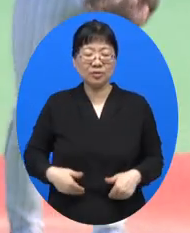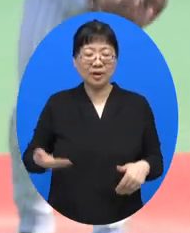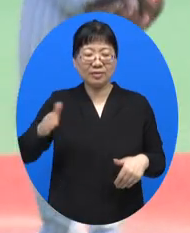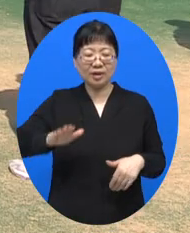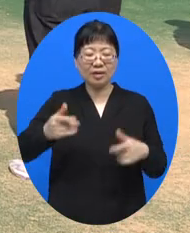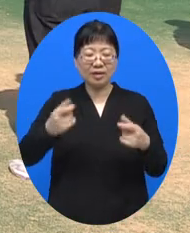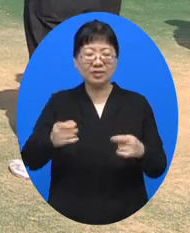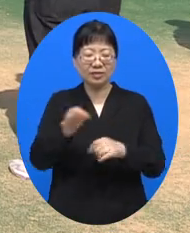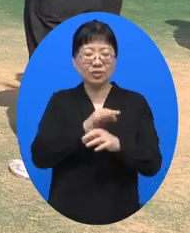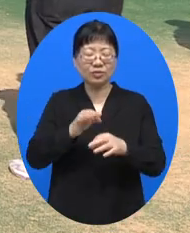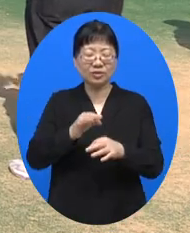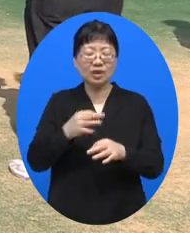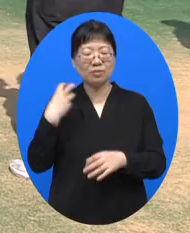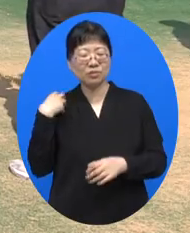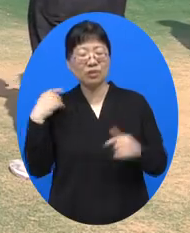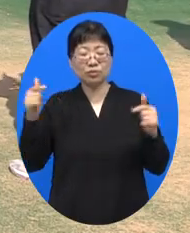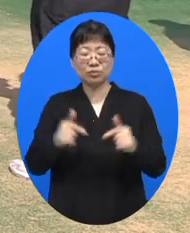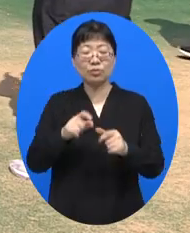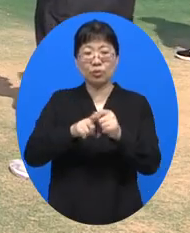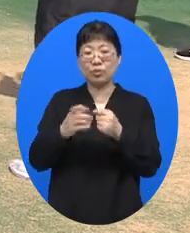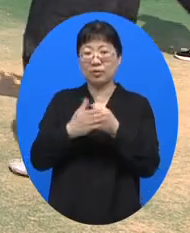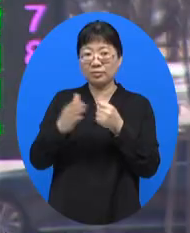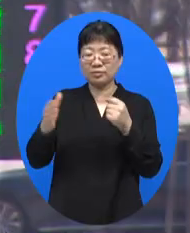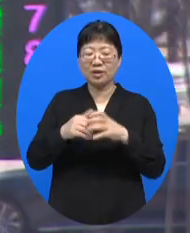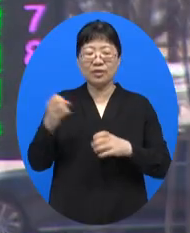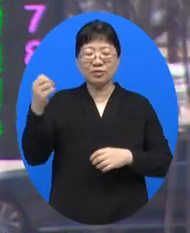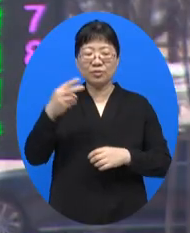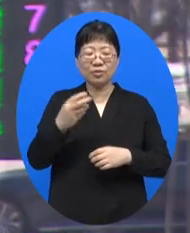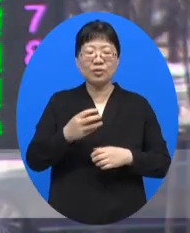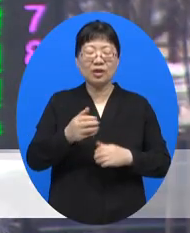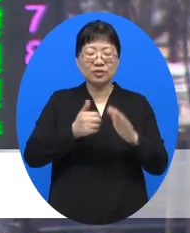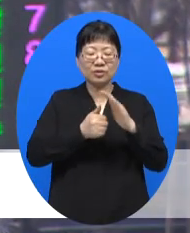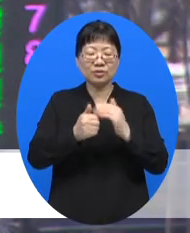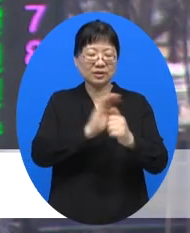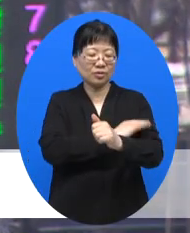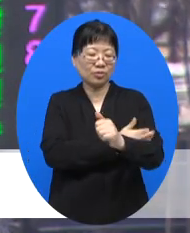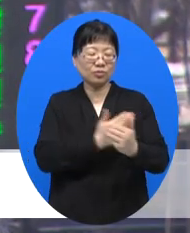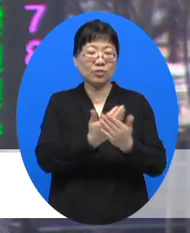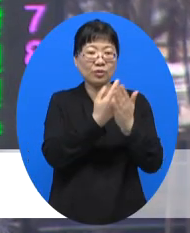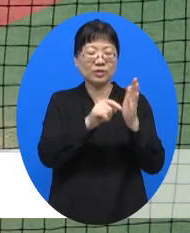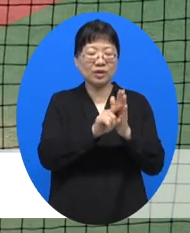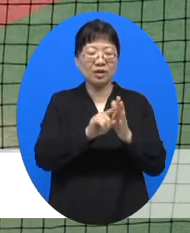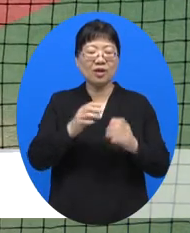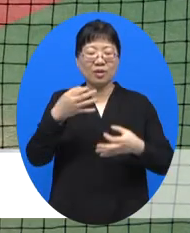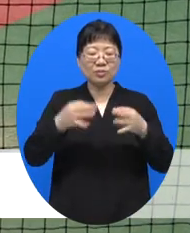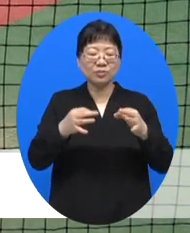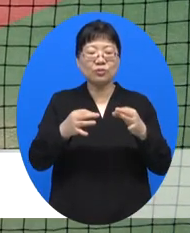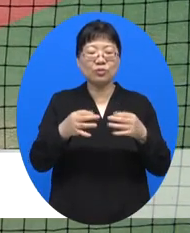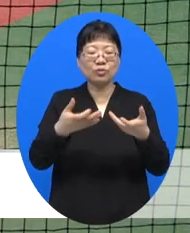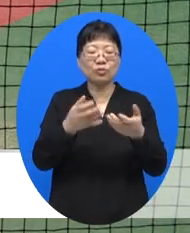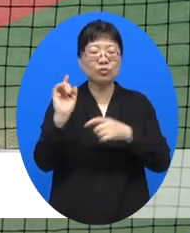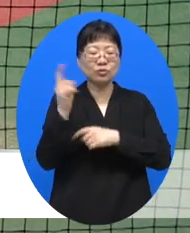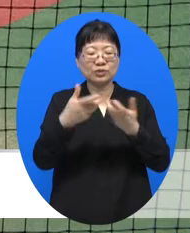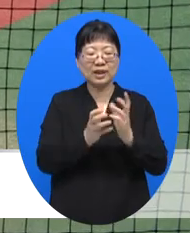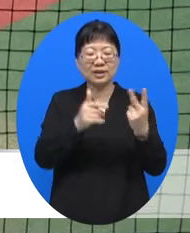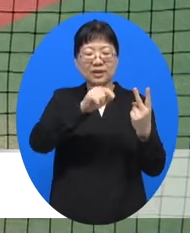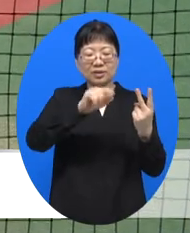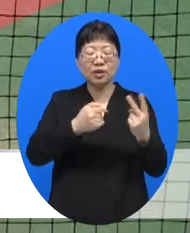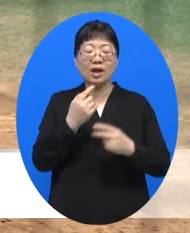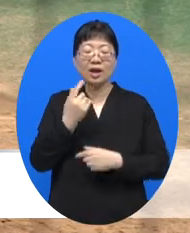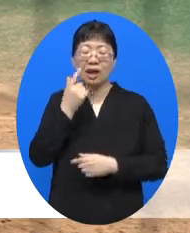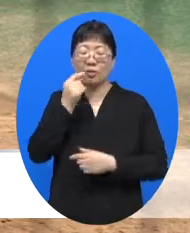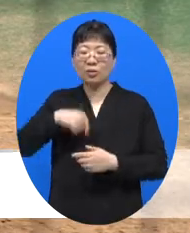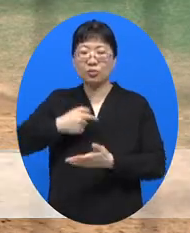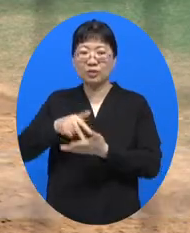회비를 내야 하는데 이런 경제적인 부담을 덜어주기 위한 겁니다. 또 선수들의 기량을 높이기 위해 프로구단 2군이나